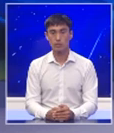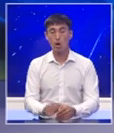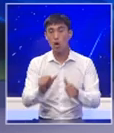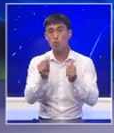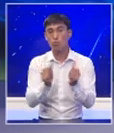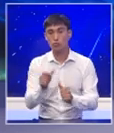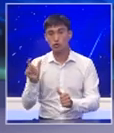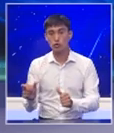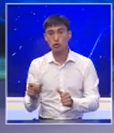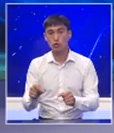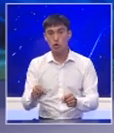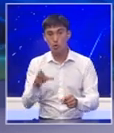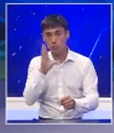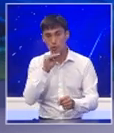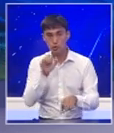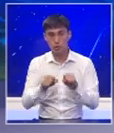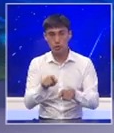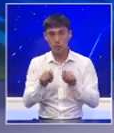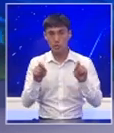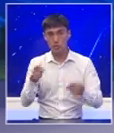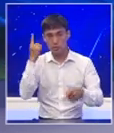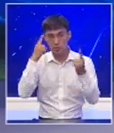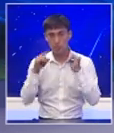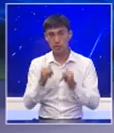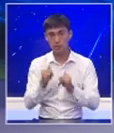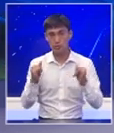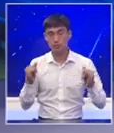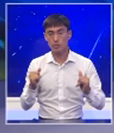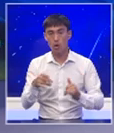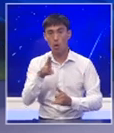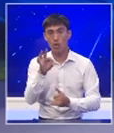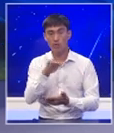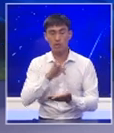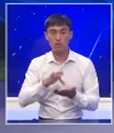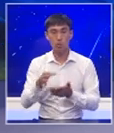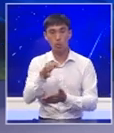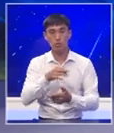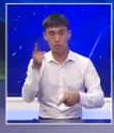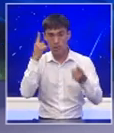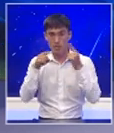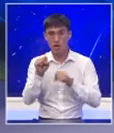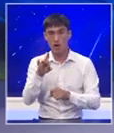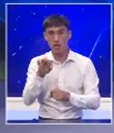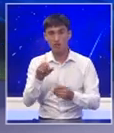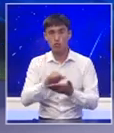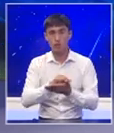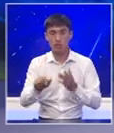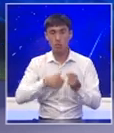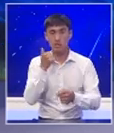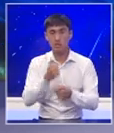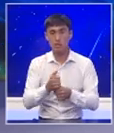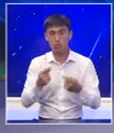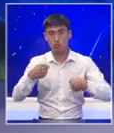мүсіншілер мүмкіндігін ашып, шығармашылығын шыңдау мақсатында Қонаев қаласында облыстық мәдениет архивтер және құжаттама